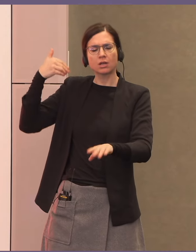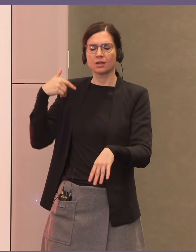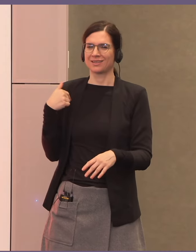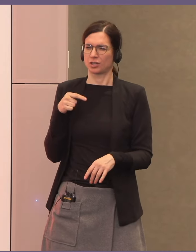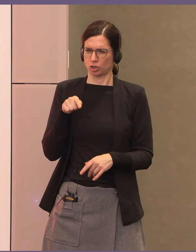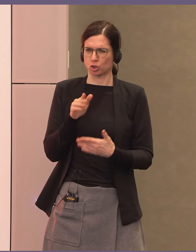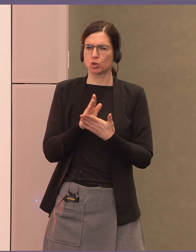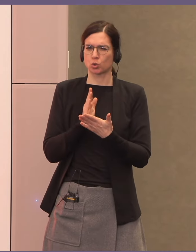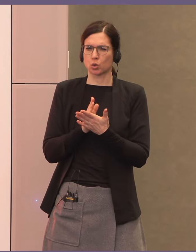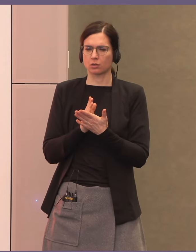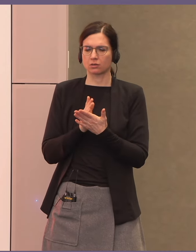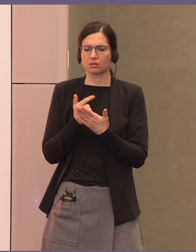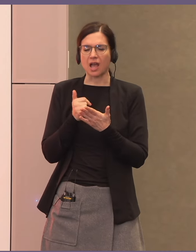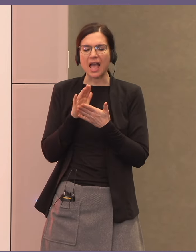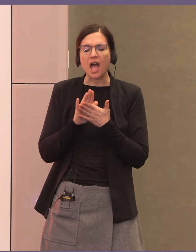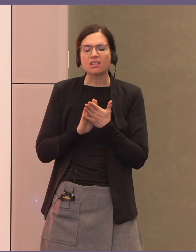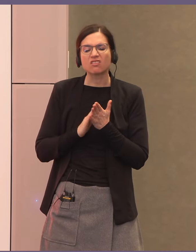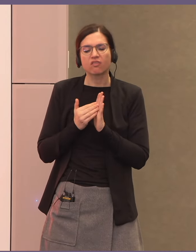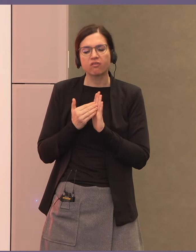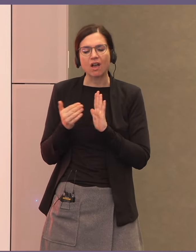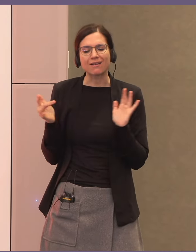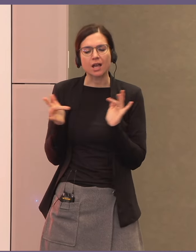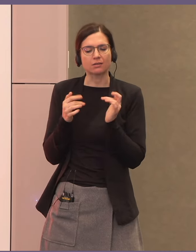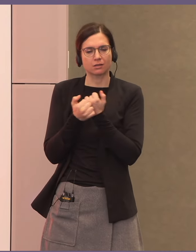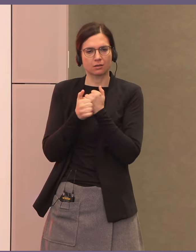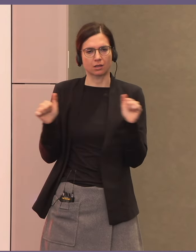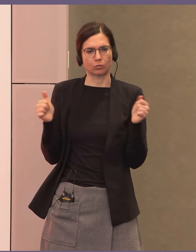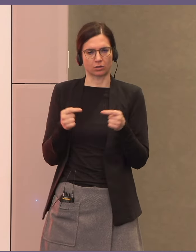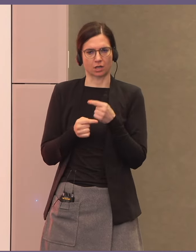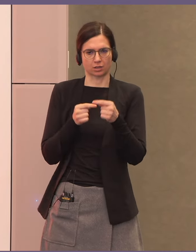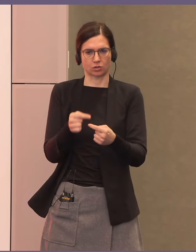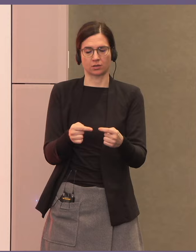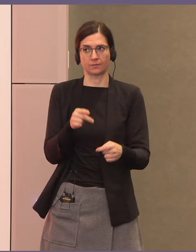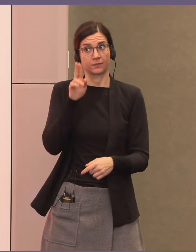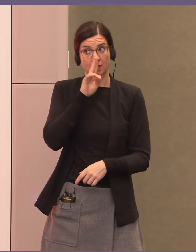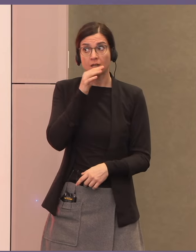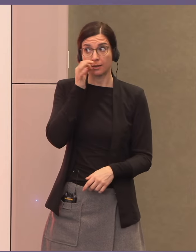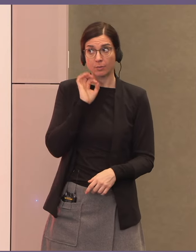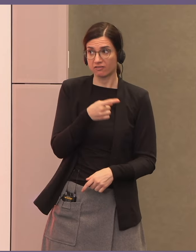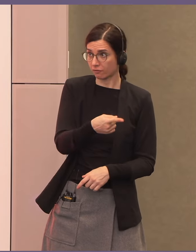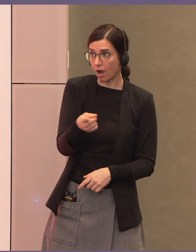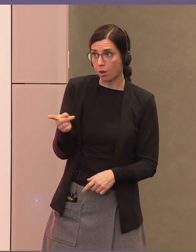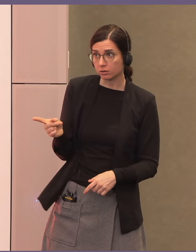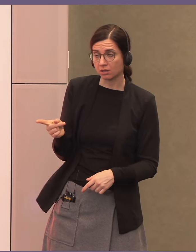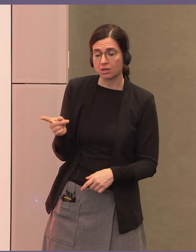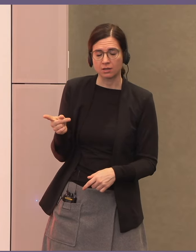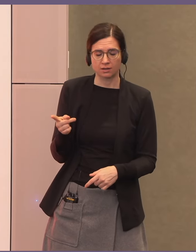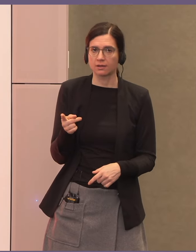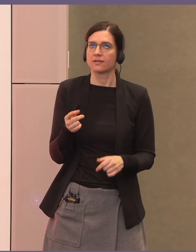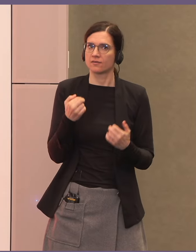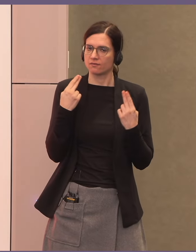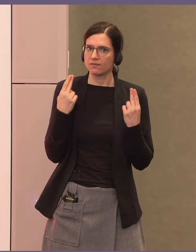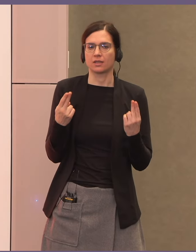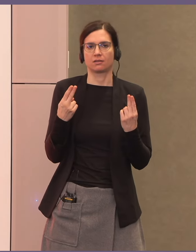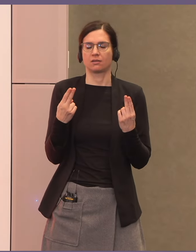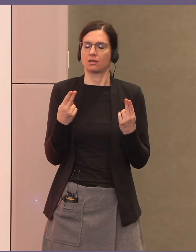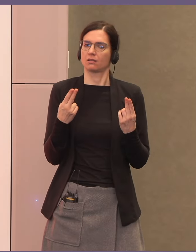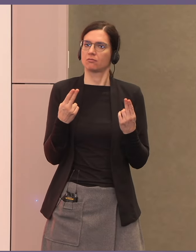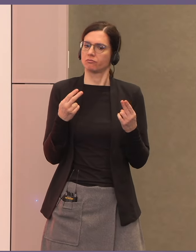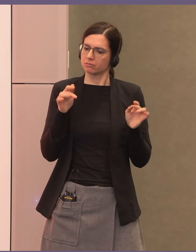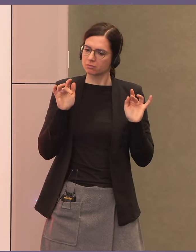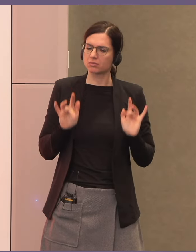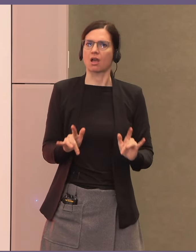antidemokratischen Entwicklungen. Und deshalb, liebe Frauen, finde ich, ist es so wichtig, dass wir da sind. Und ist es so wichtig,